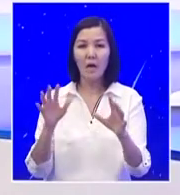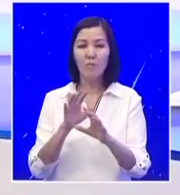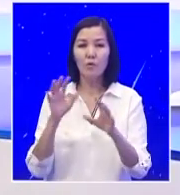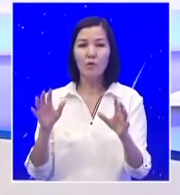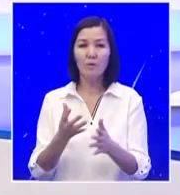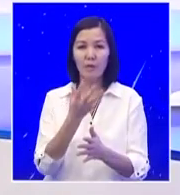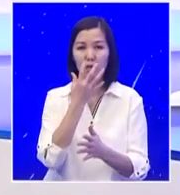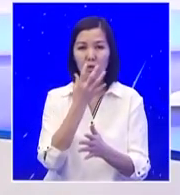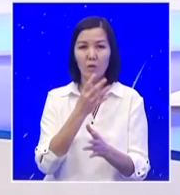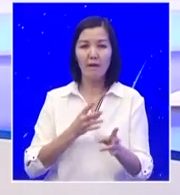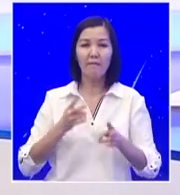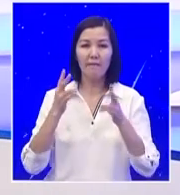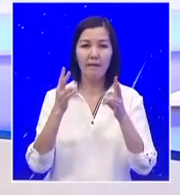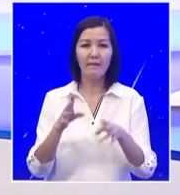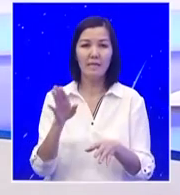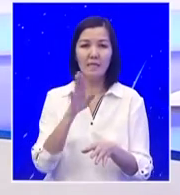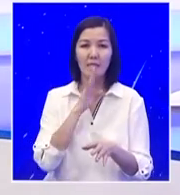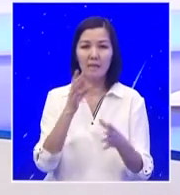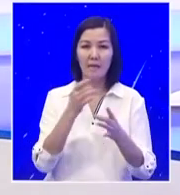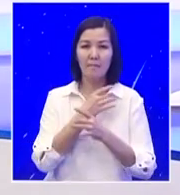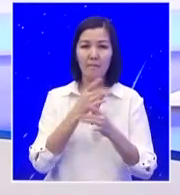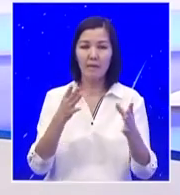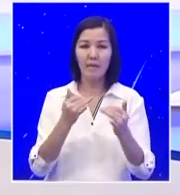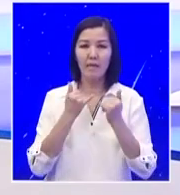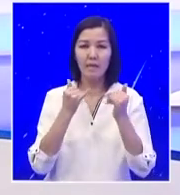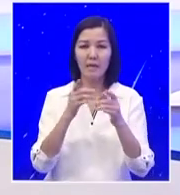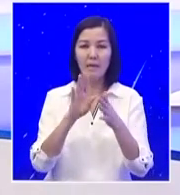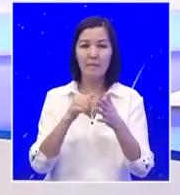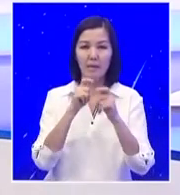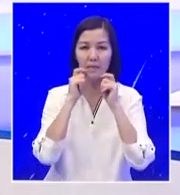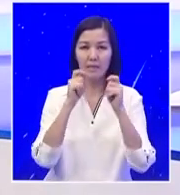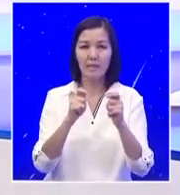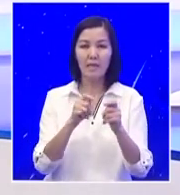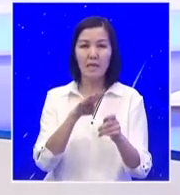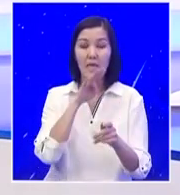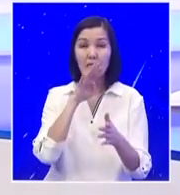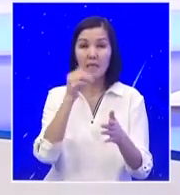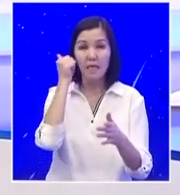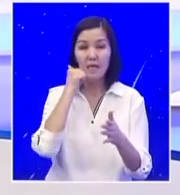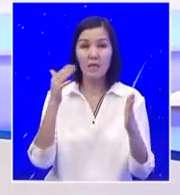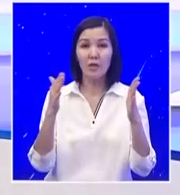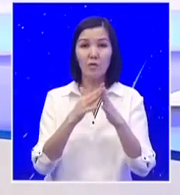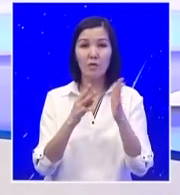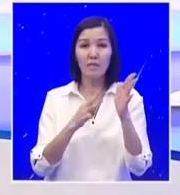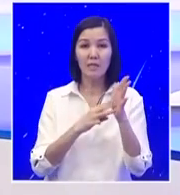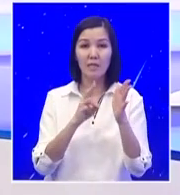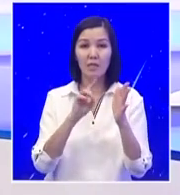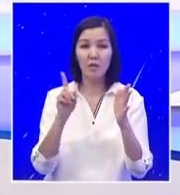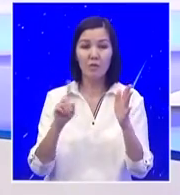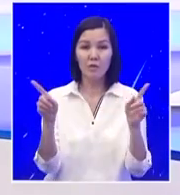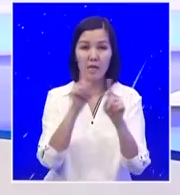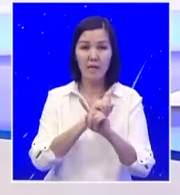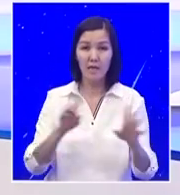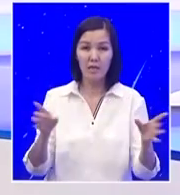Қамқорлық пен жылулық, нәзік жандыға мереке кезінде көрсетілер ең басты сыйлық. Текелі қарттар үйінде 8 наурыз айрықша атап